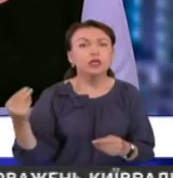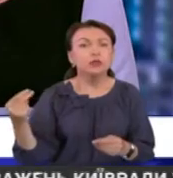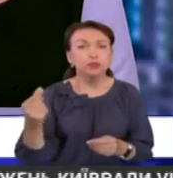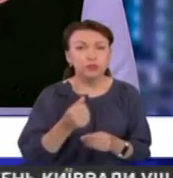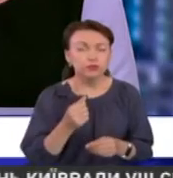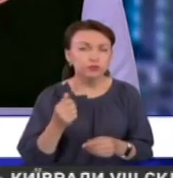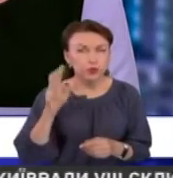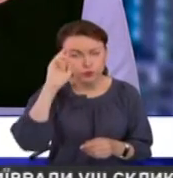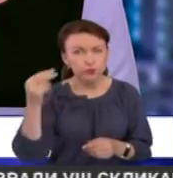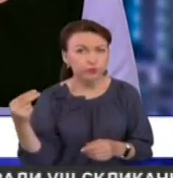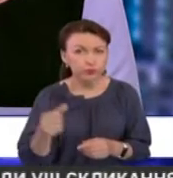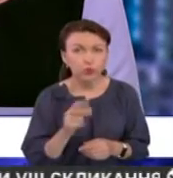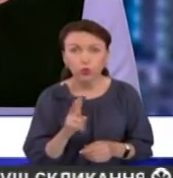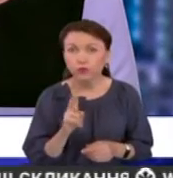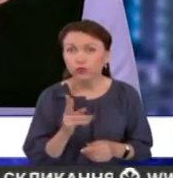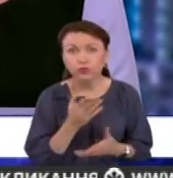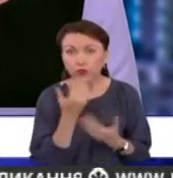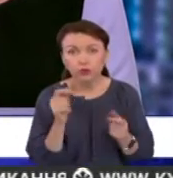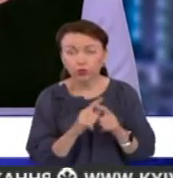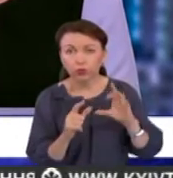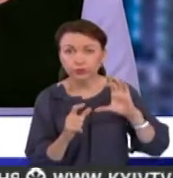НСЗУ. Кого такої позначки не буде,